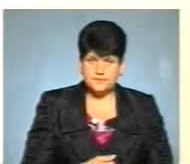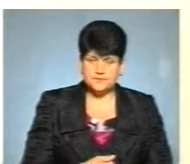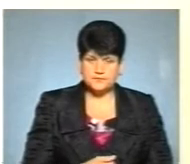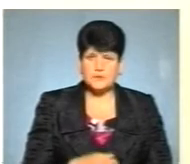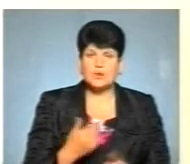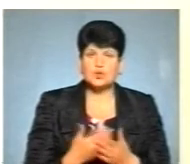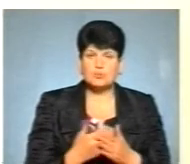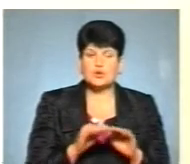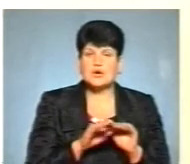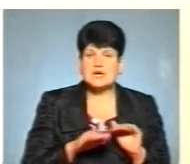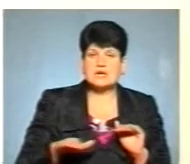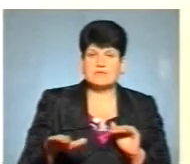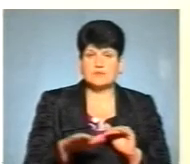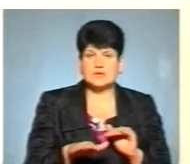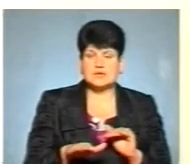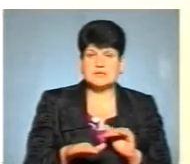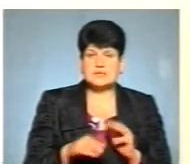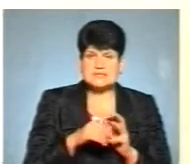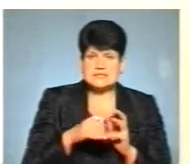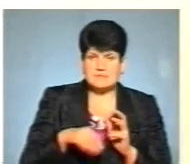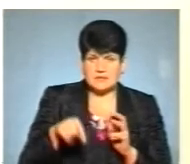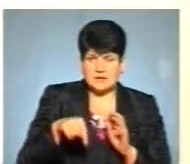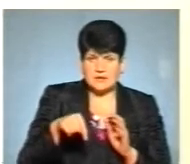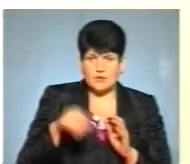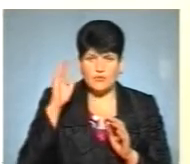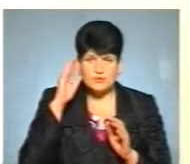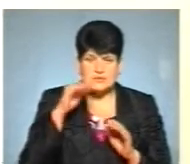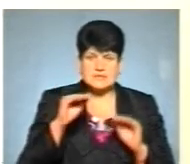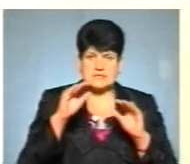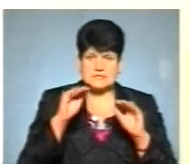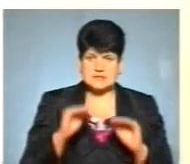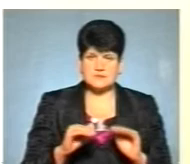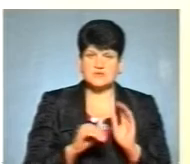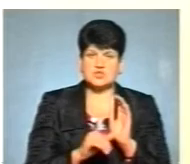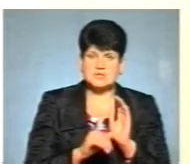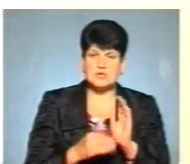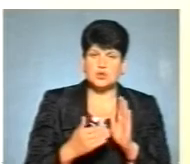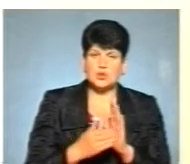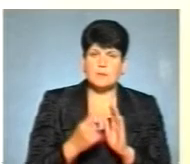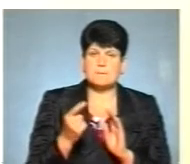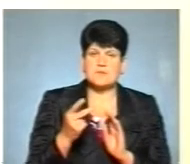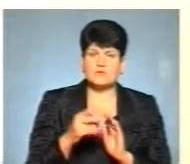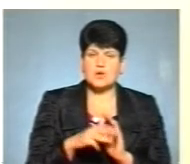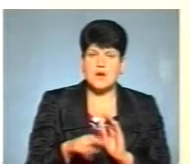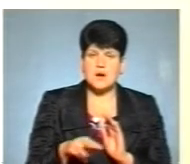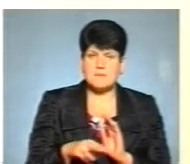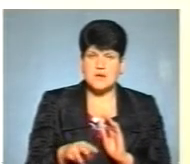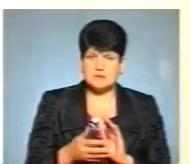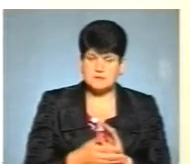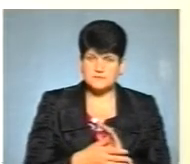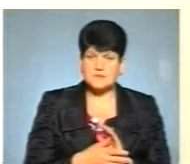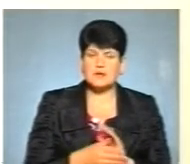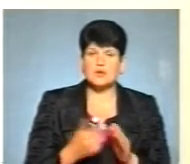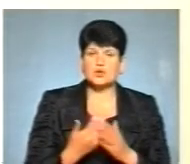Тобто рівень ґрунтових вод знизився від 60 до 1,5 метра в залежності від нашого регіону.